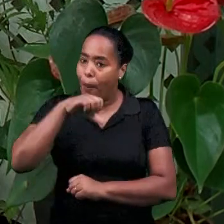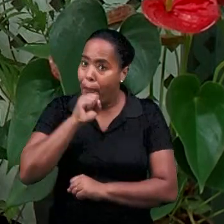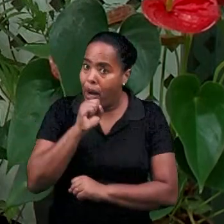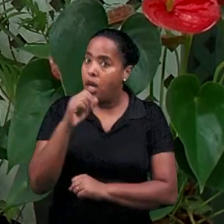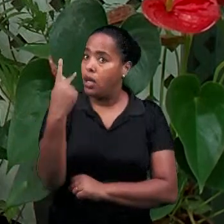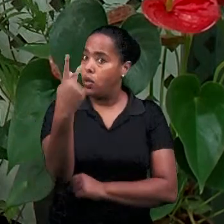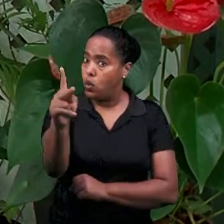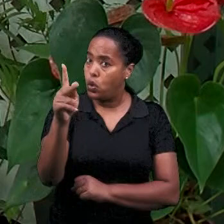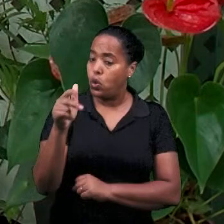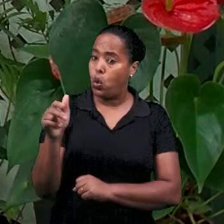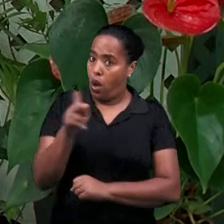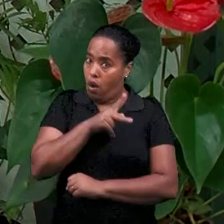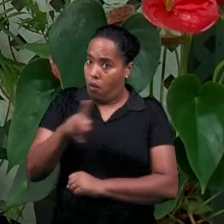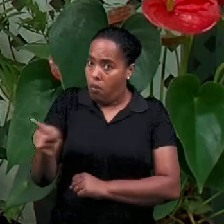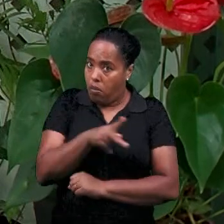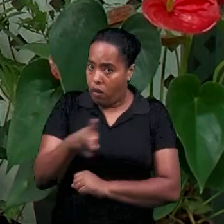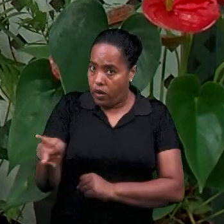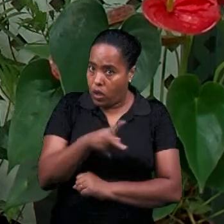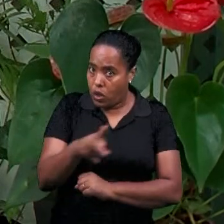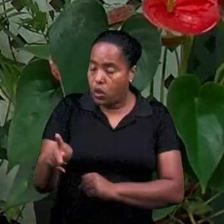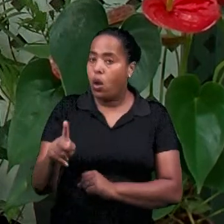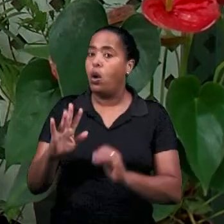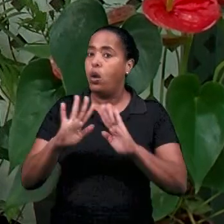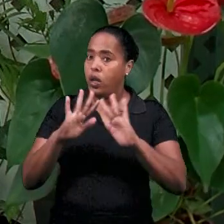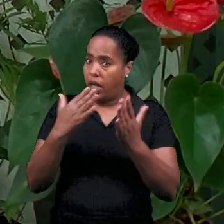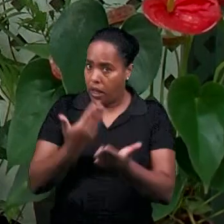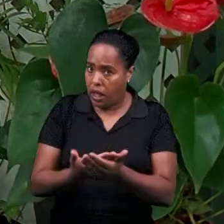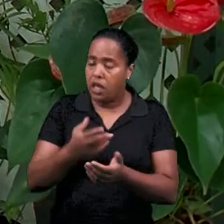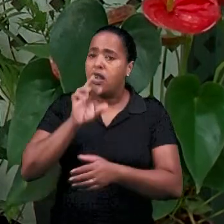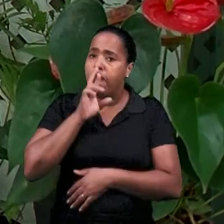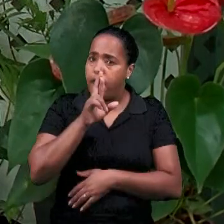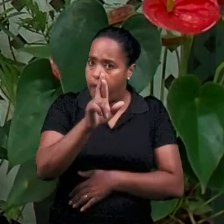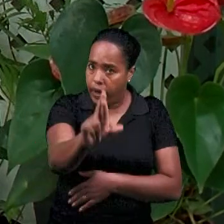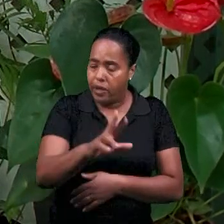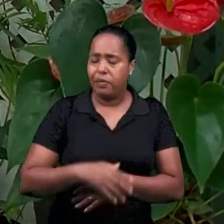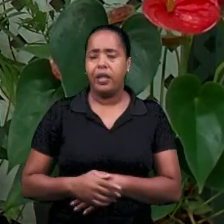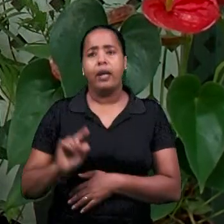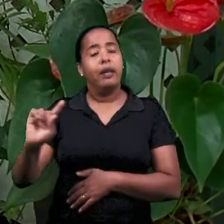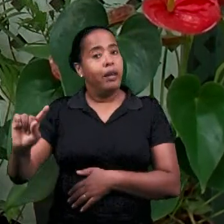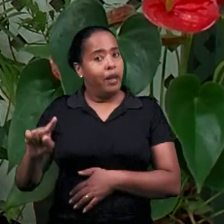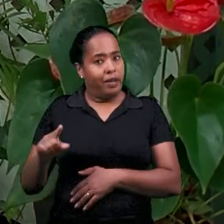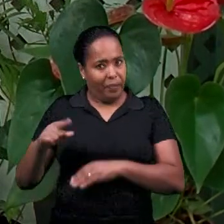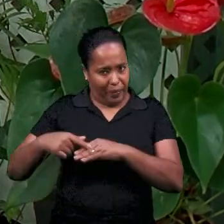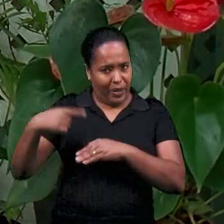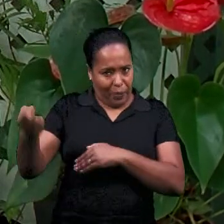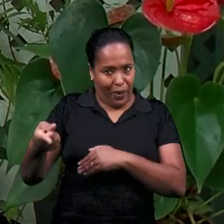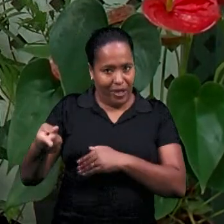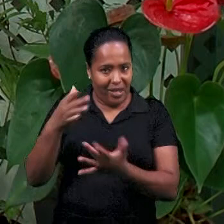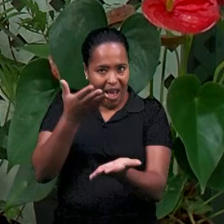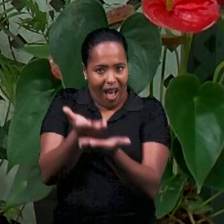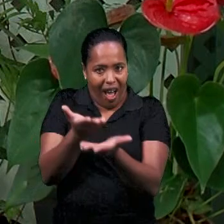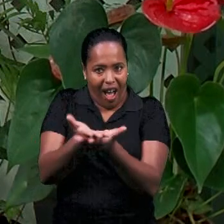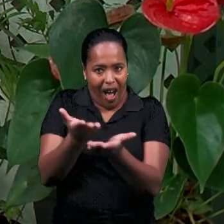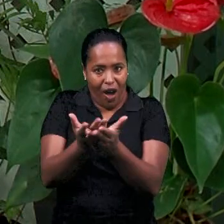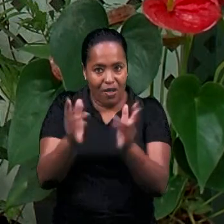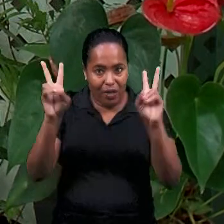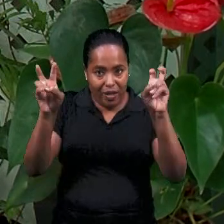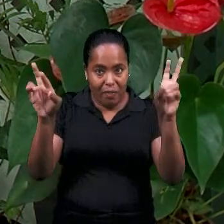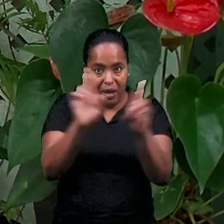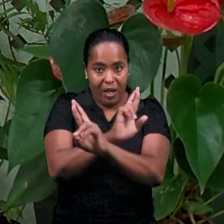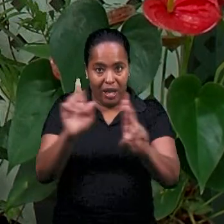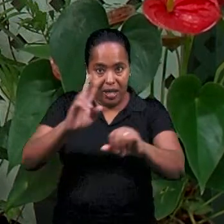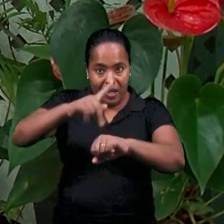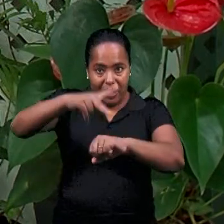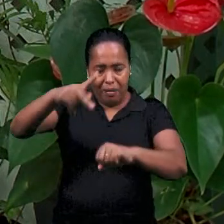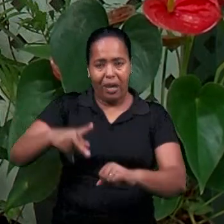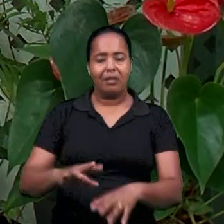Non, votre père, votre mère et la professeure de l'école, d'ici peu, on